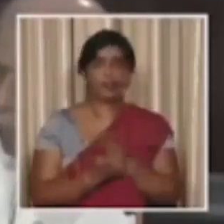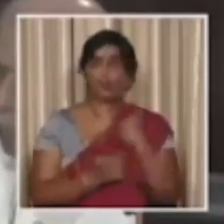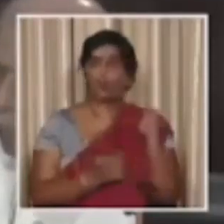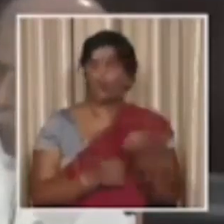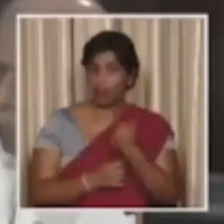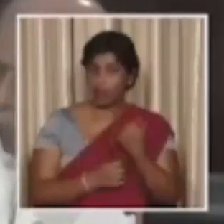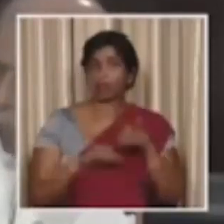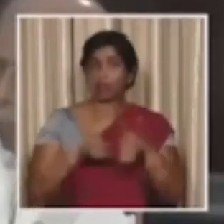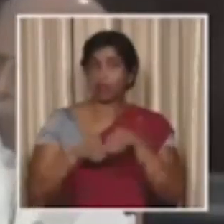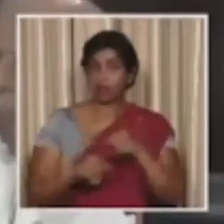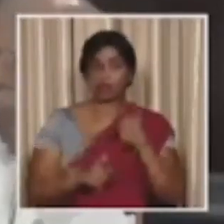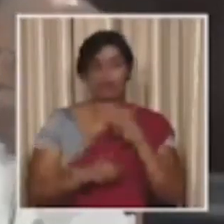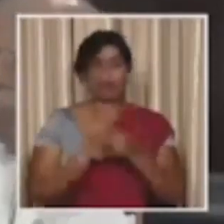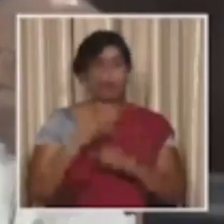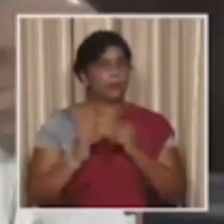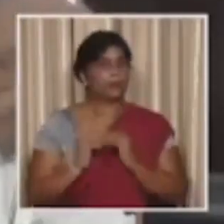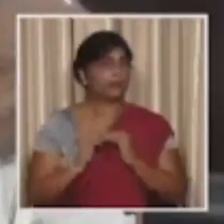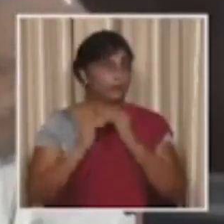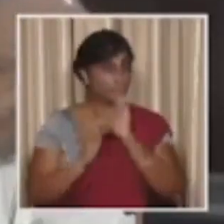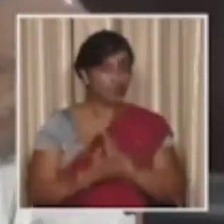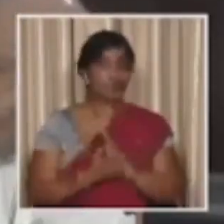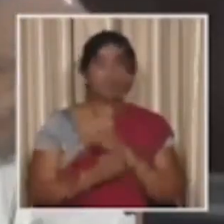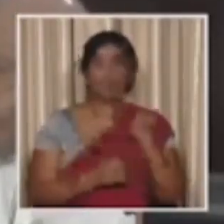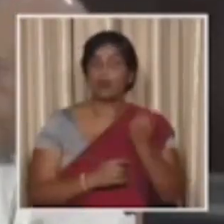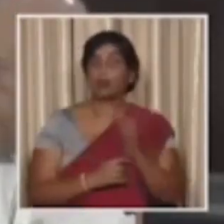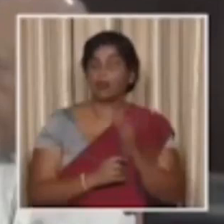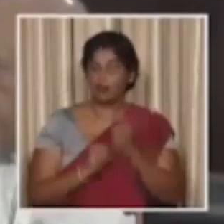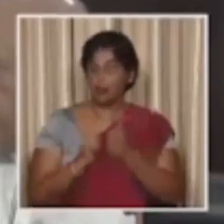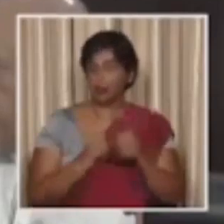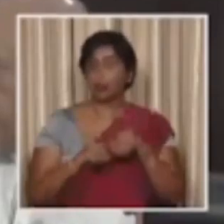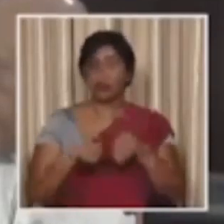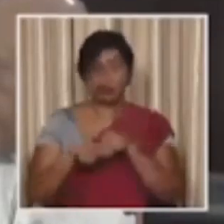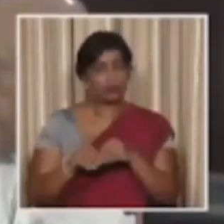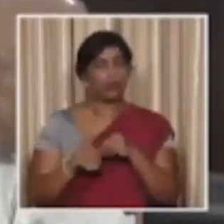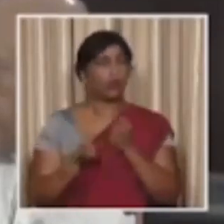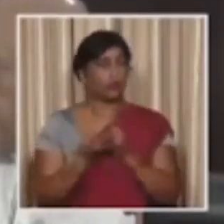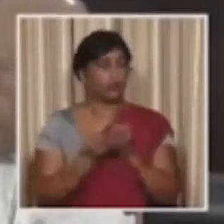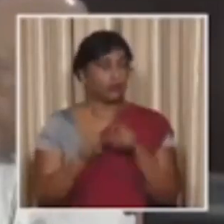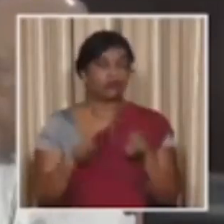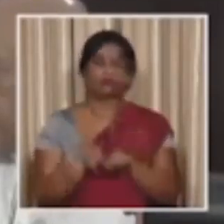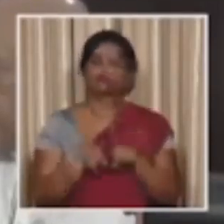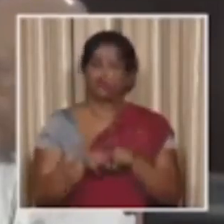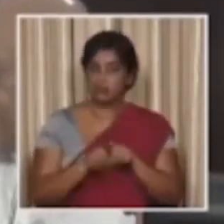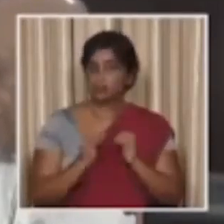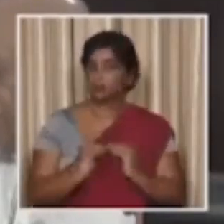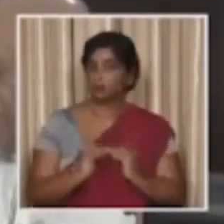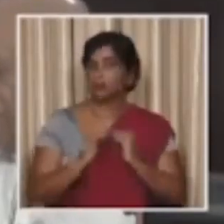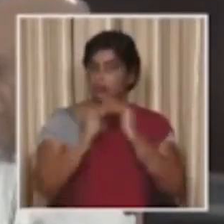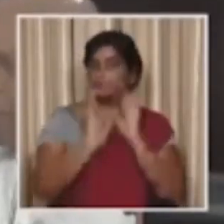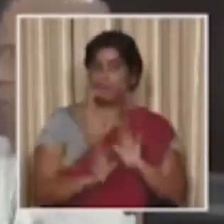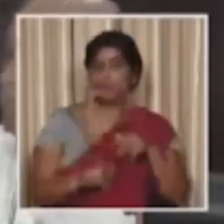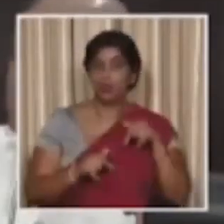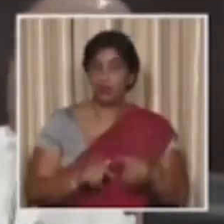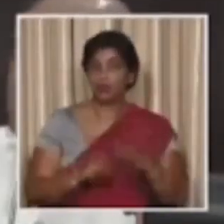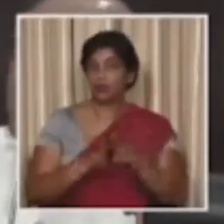නව කෘෂියා දීවර කර්මාන්ත නවීකරණය නව ආර්ථික යටතේ කෘෂිකර්මයේ තරඟකාරී මට්ටමකට ඔසවා තැබිය යුතුයි.